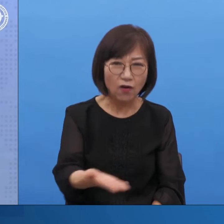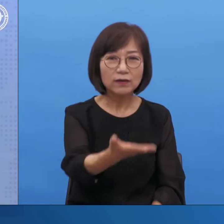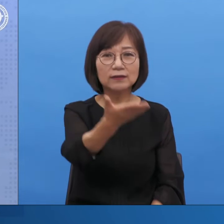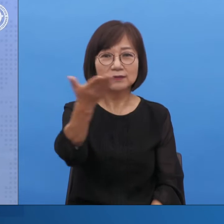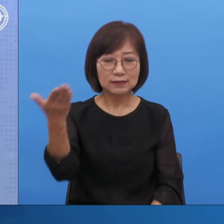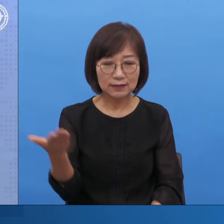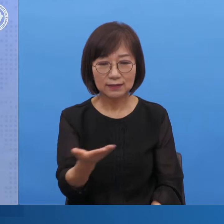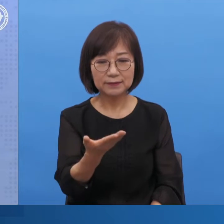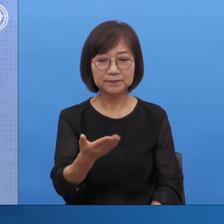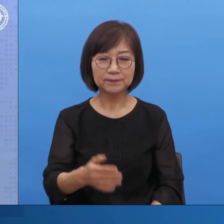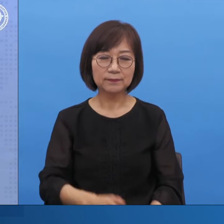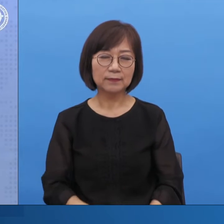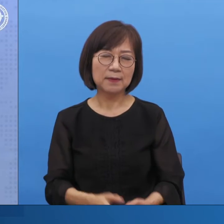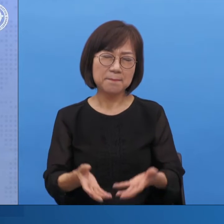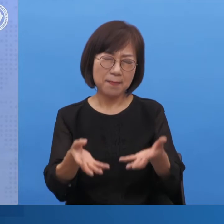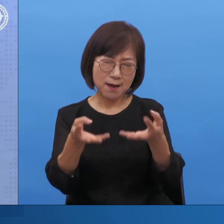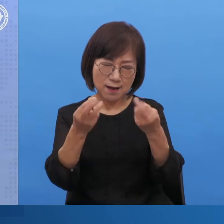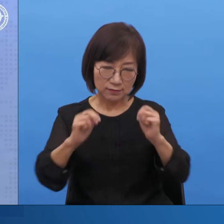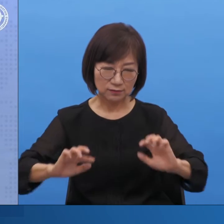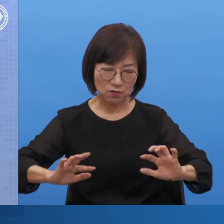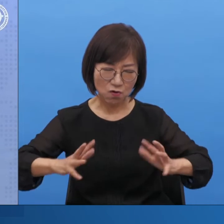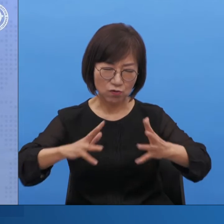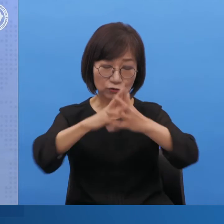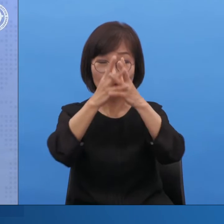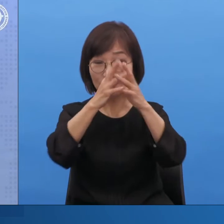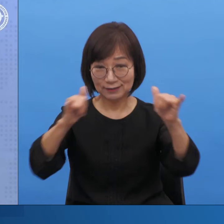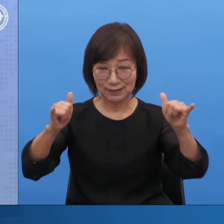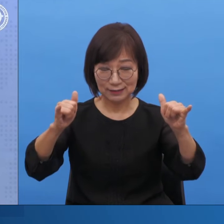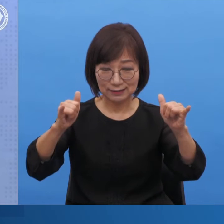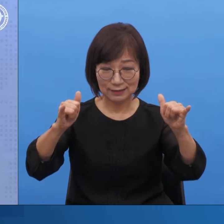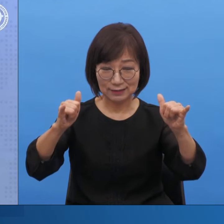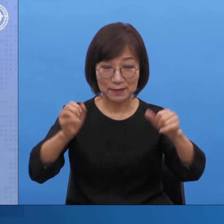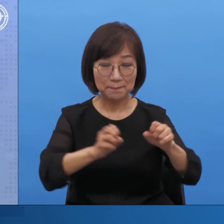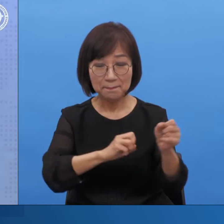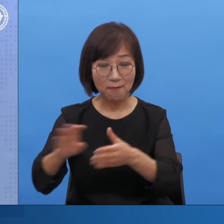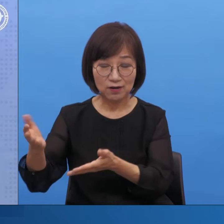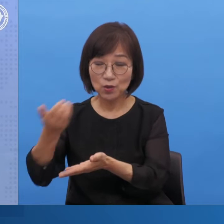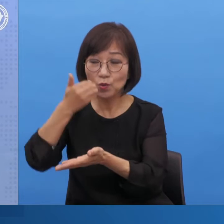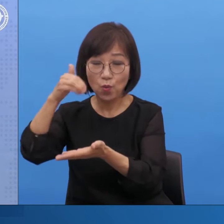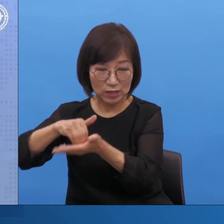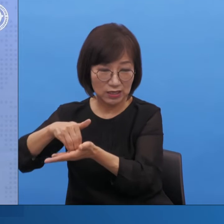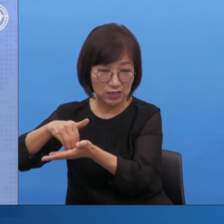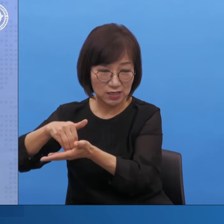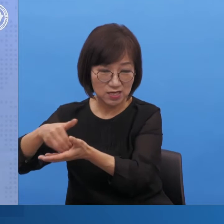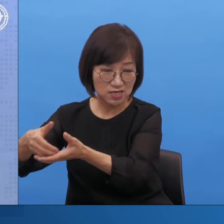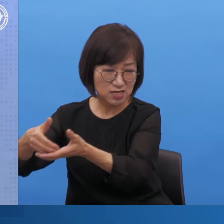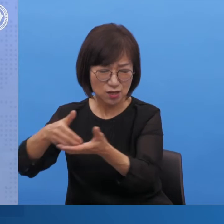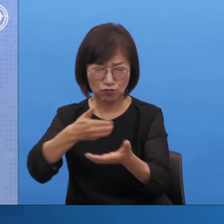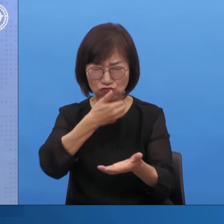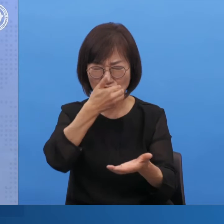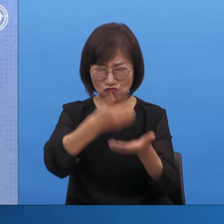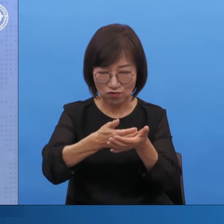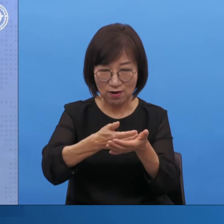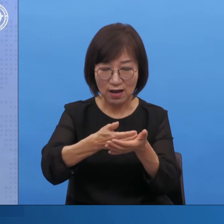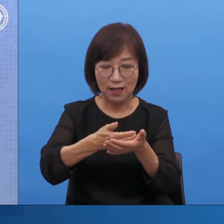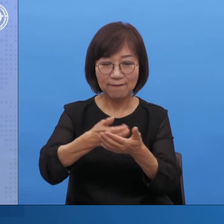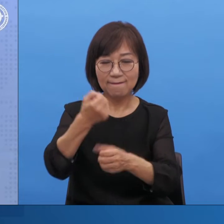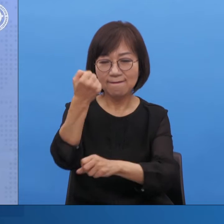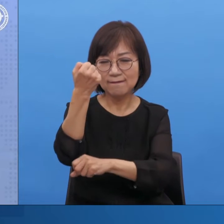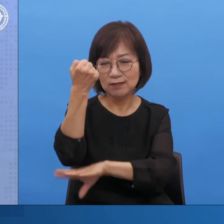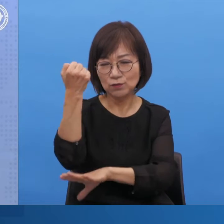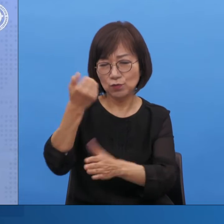많은 건축자들이 버린 돌이 머릿돌이 된 줄 모르냐? Do you not know that the many 그것도 베드로의 stones 말이에요. rejected by the builders became